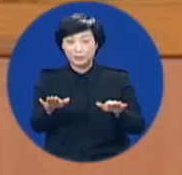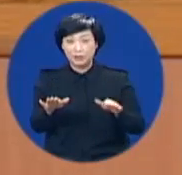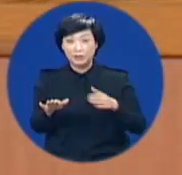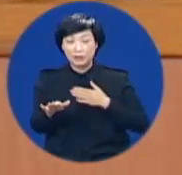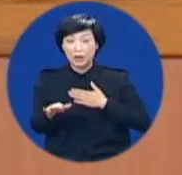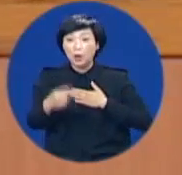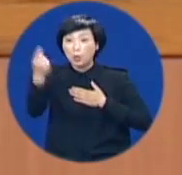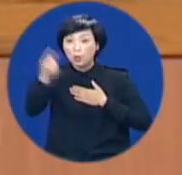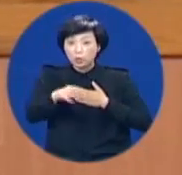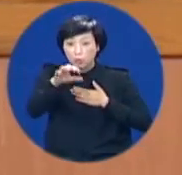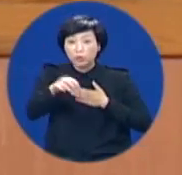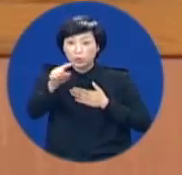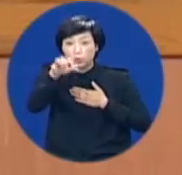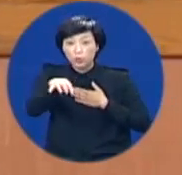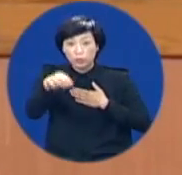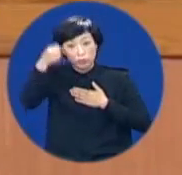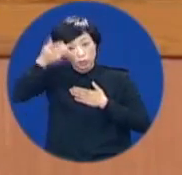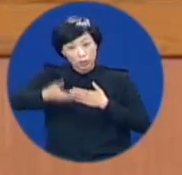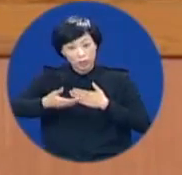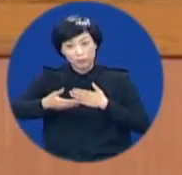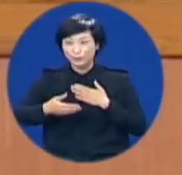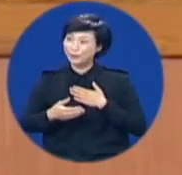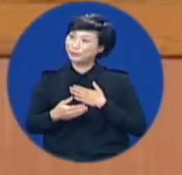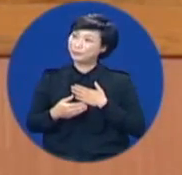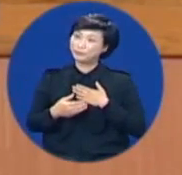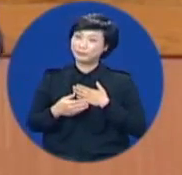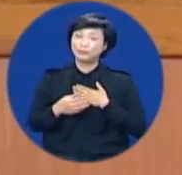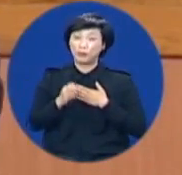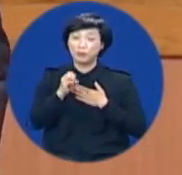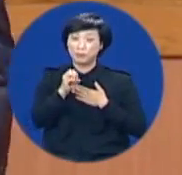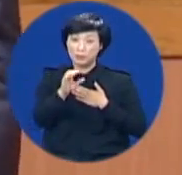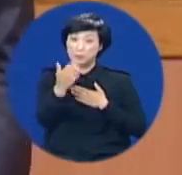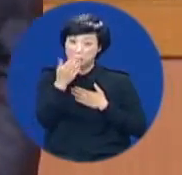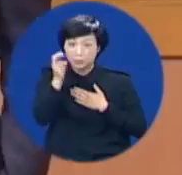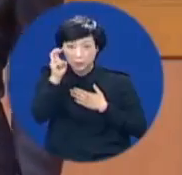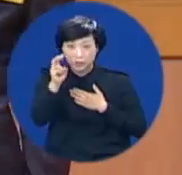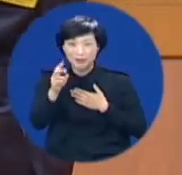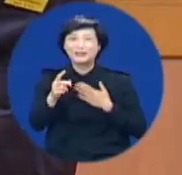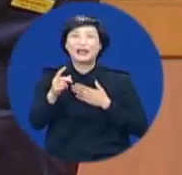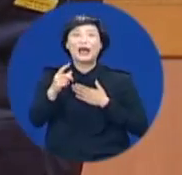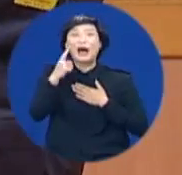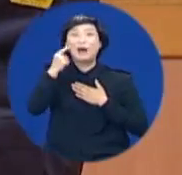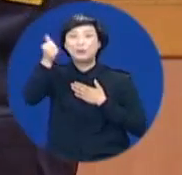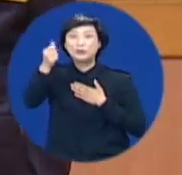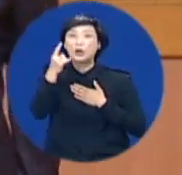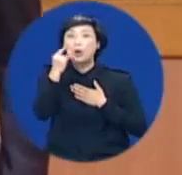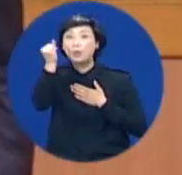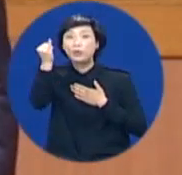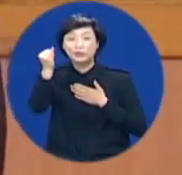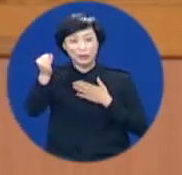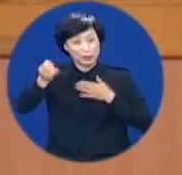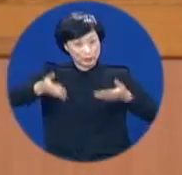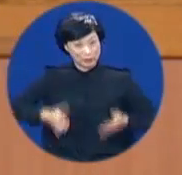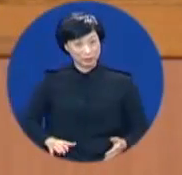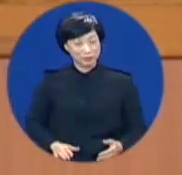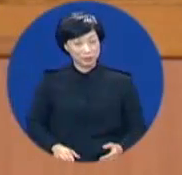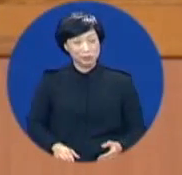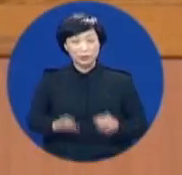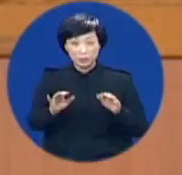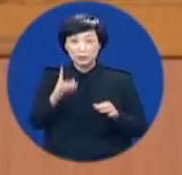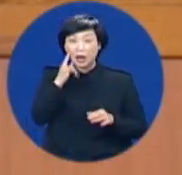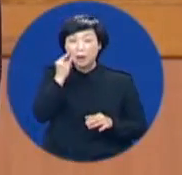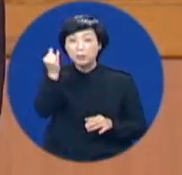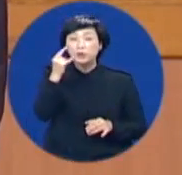너는 어디서 왔니? 우리는 답변을 하겠죠. 우리 아버지 어머니에게서. 그럼 너희